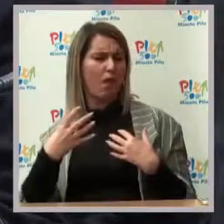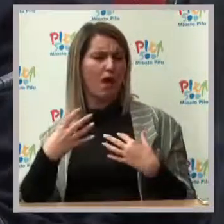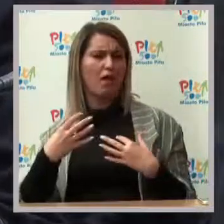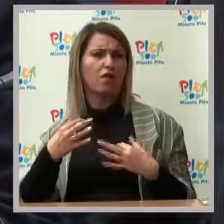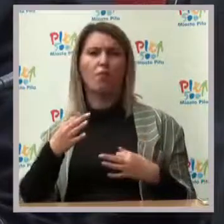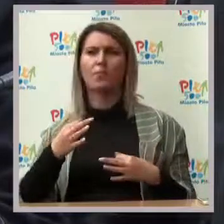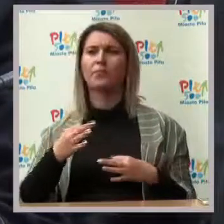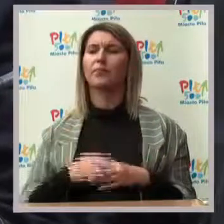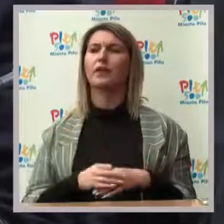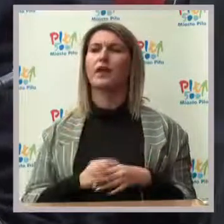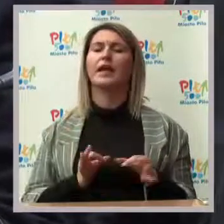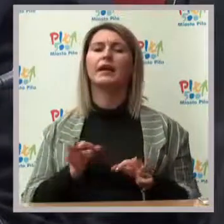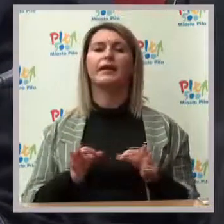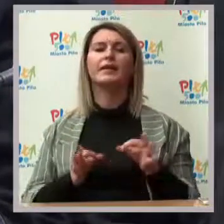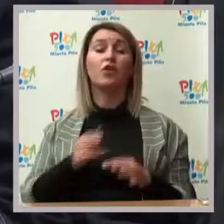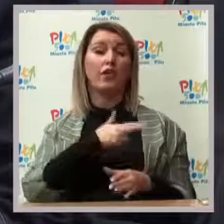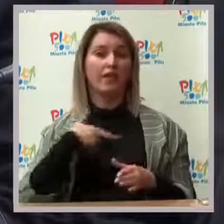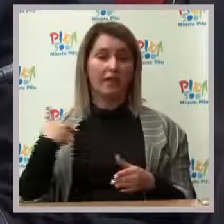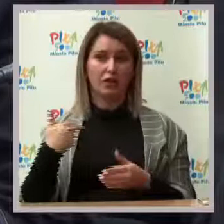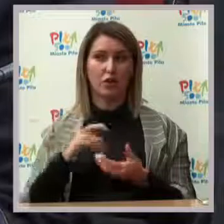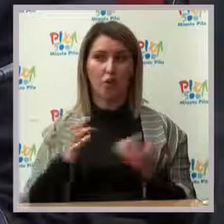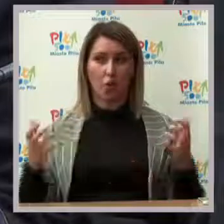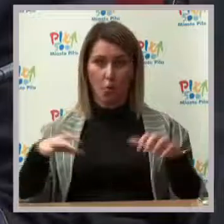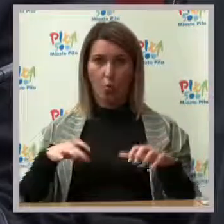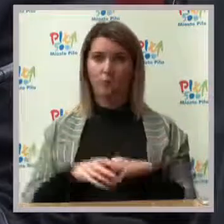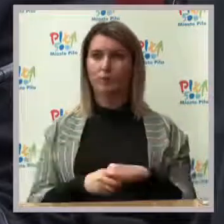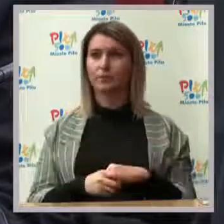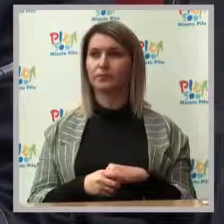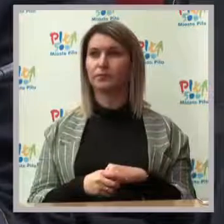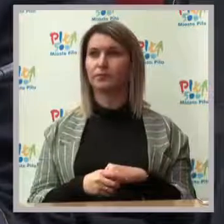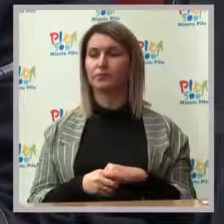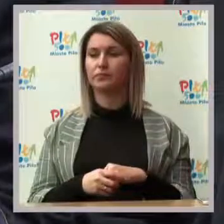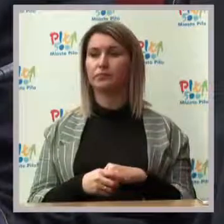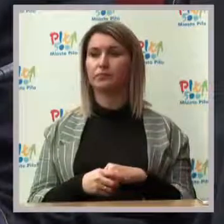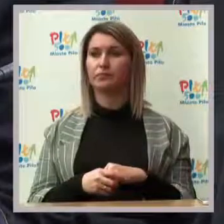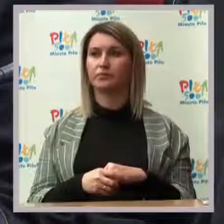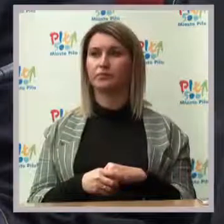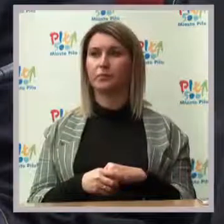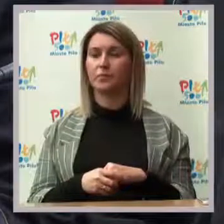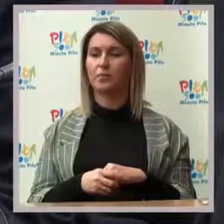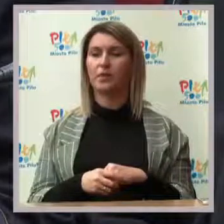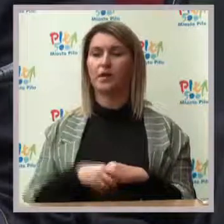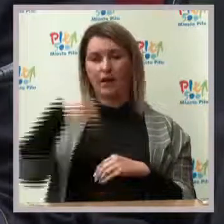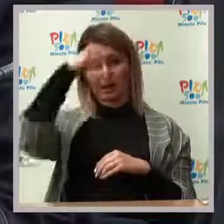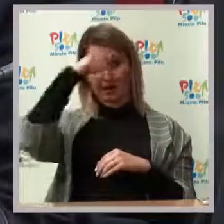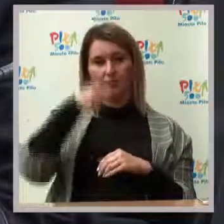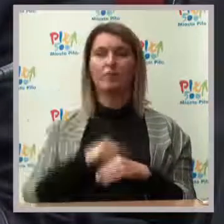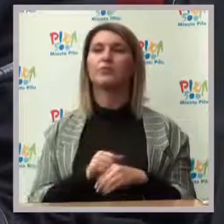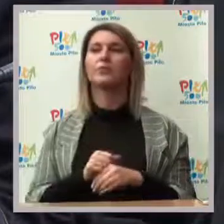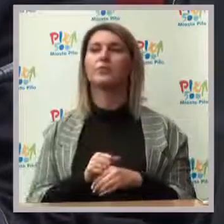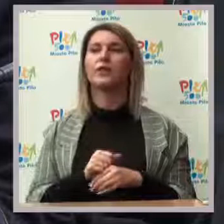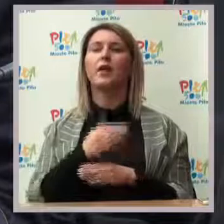klubu, ściśle związanego z miastem Piłą. Zresztą sama nazwa mówi Pilski Ludowy,